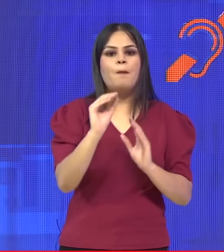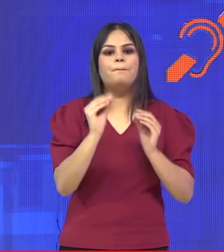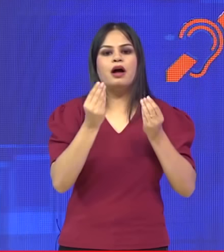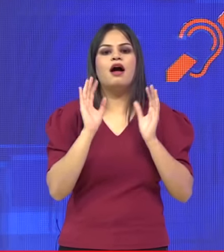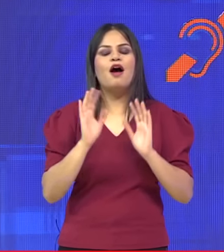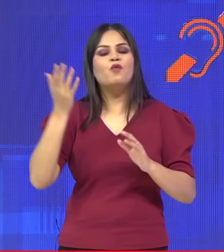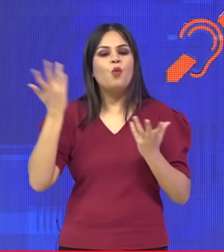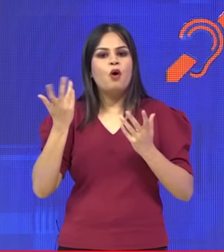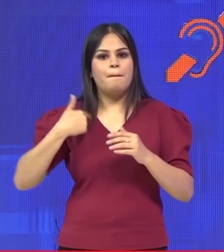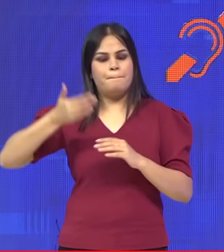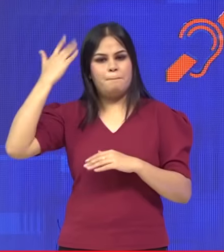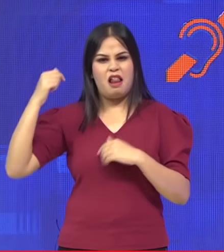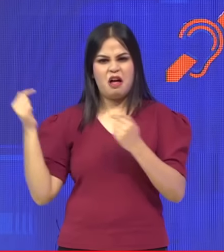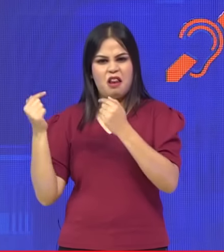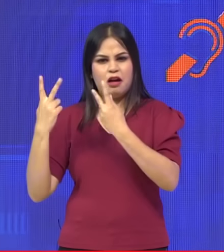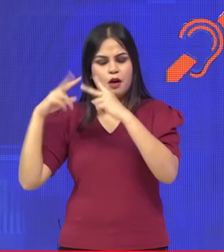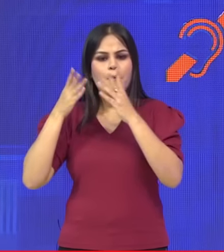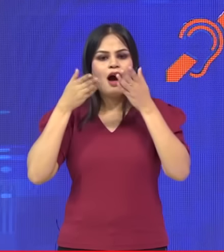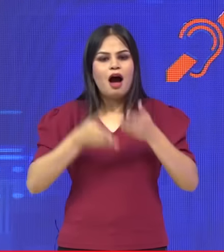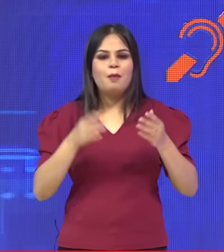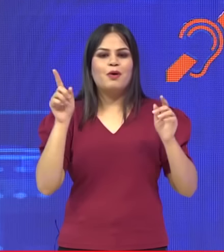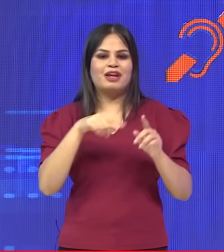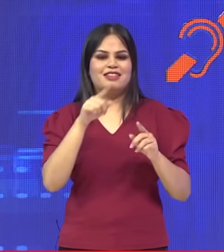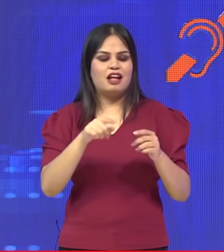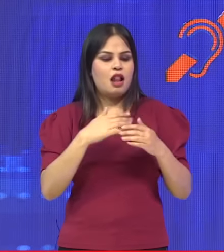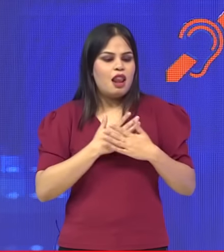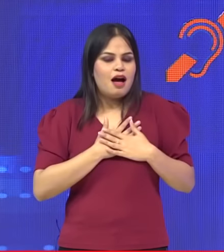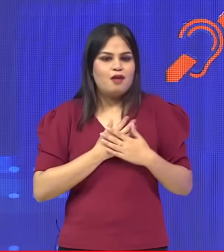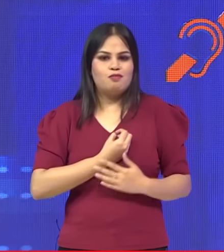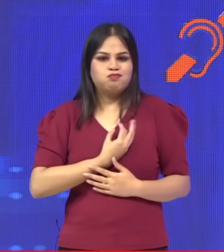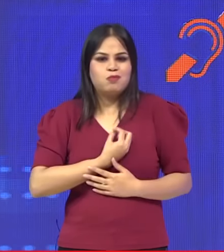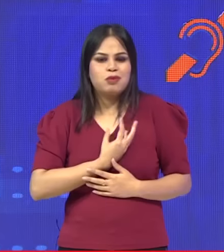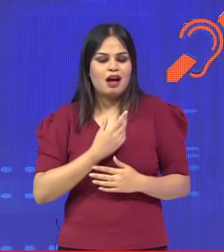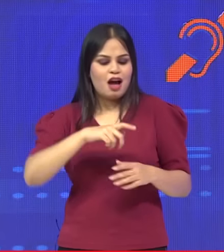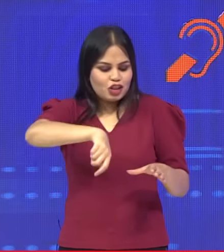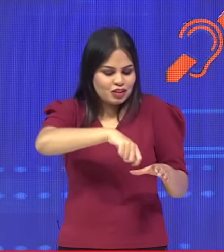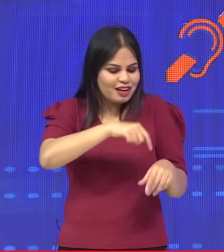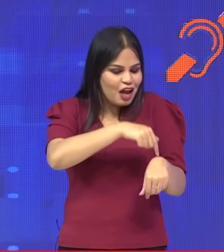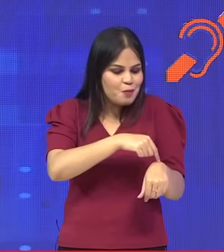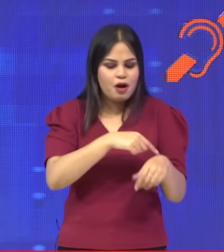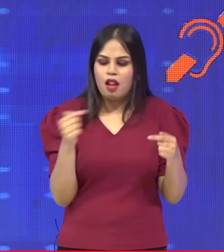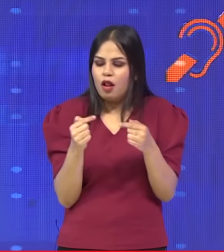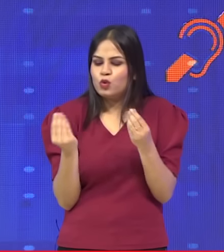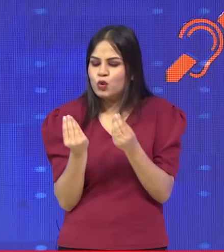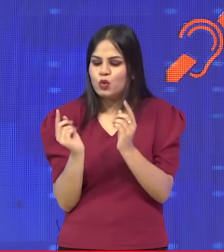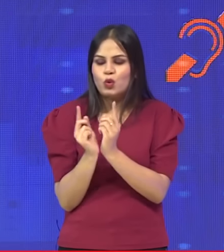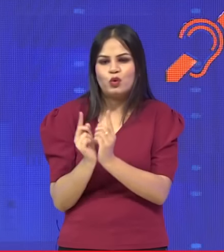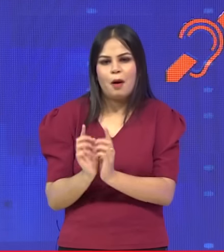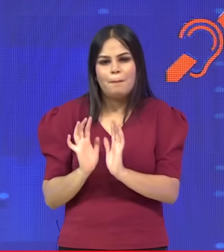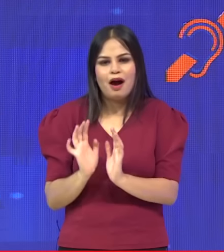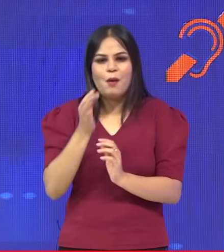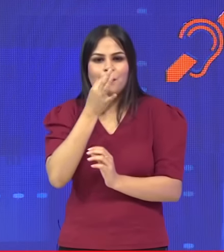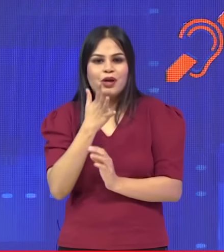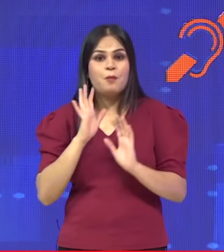के पहले हुआ करता था आजकल जो रोमांस है छोटे मोटे झगड़ा हैं किचन के झगड़ा हैं ऊ मेक